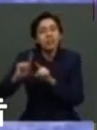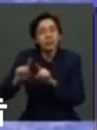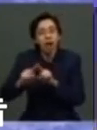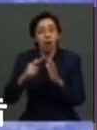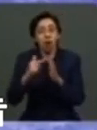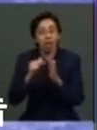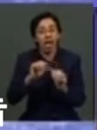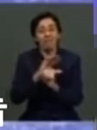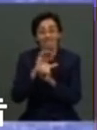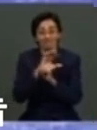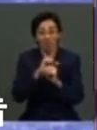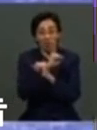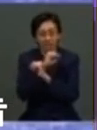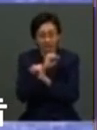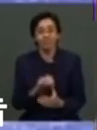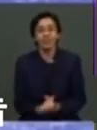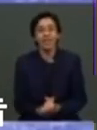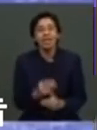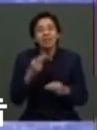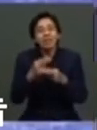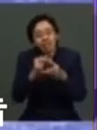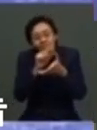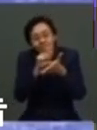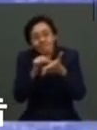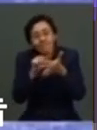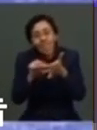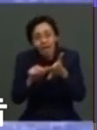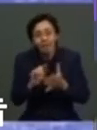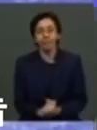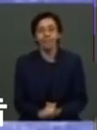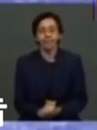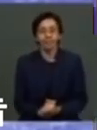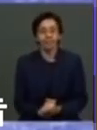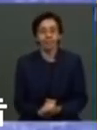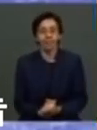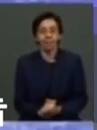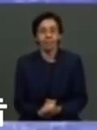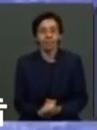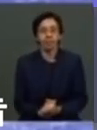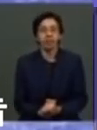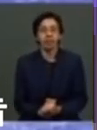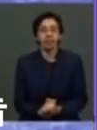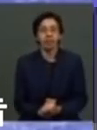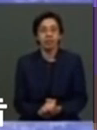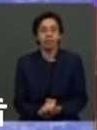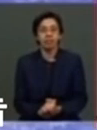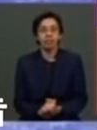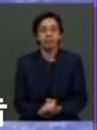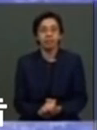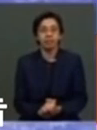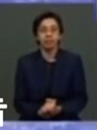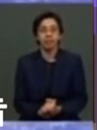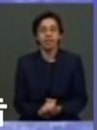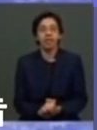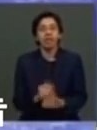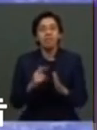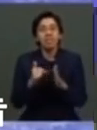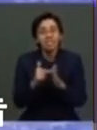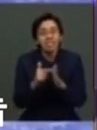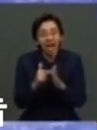Ever andคับ AddFiles and go whenมี Fate Zeroไบโอติกขวีโรฟาร์ม